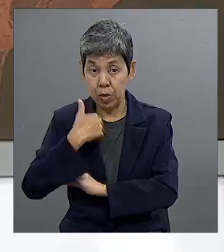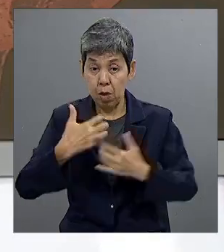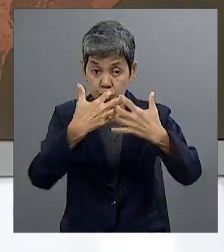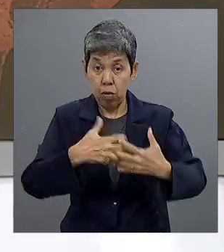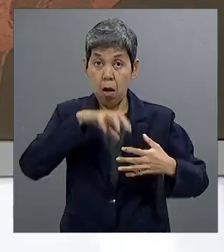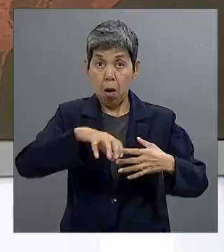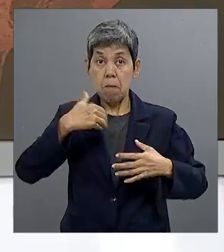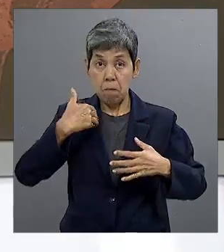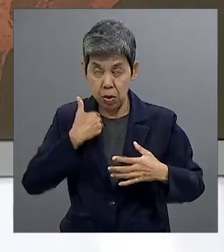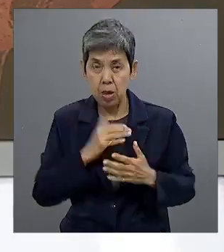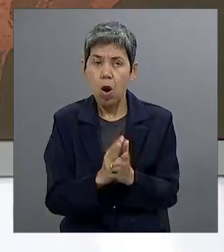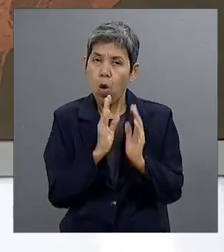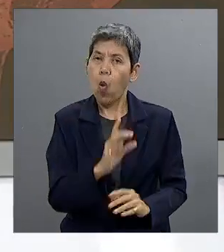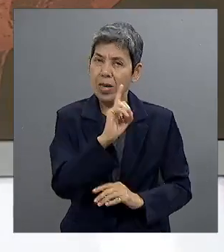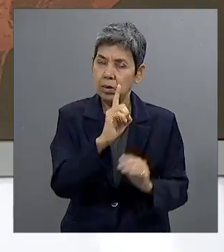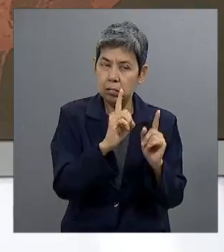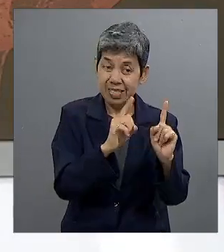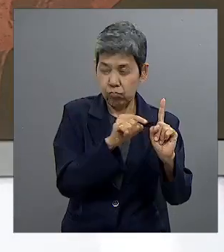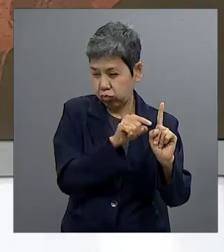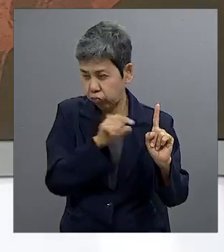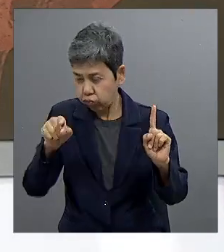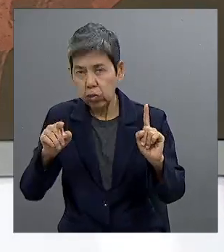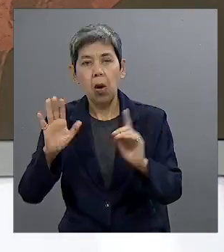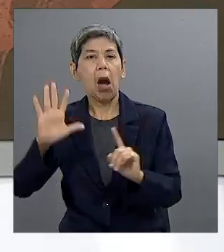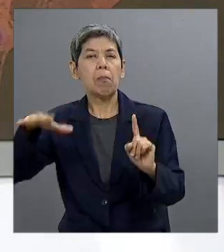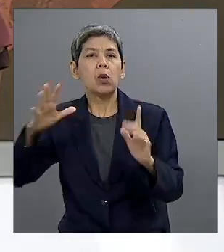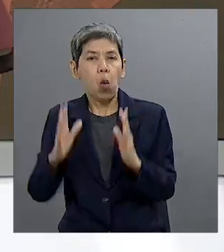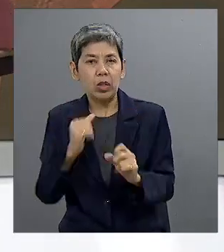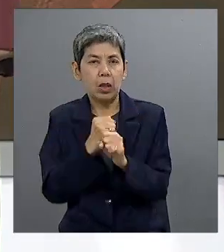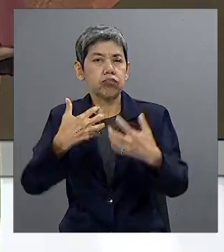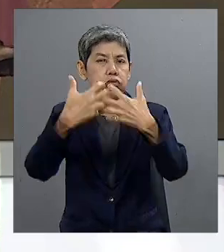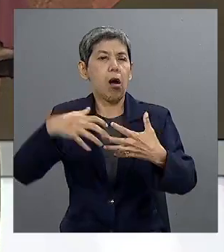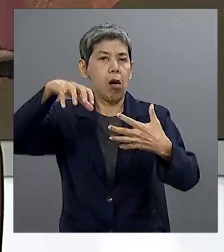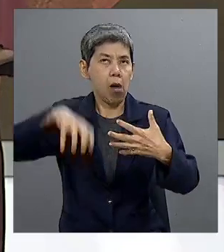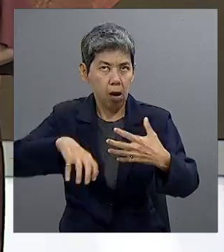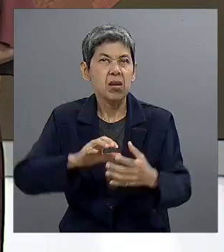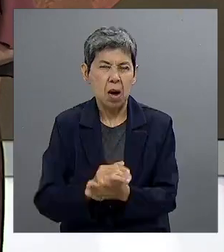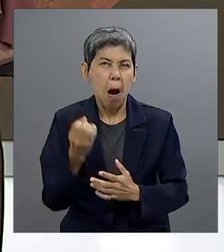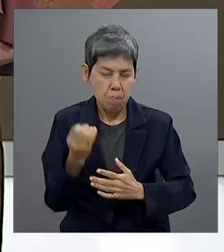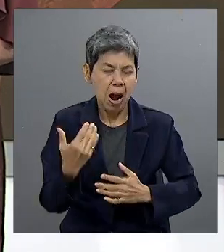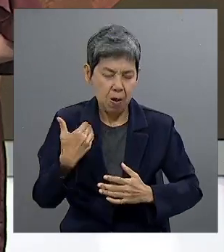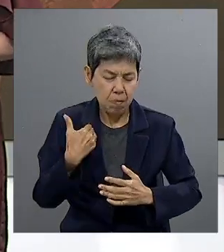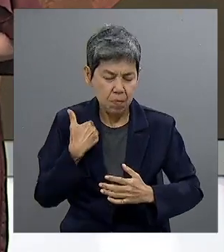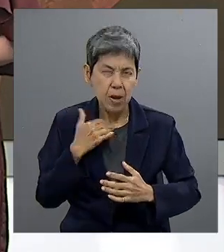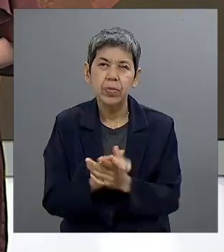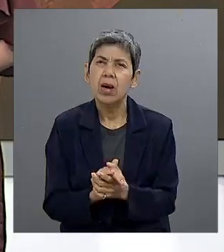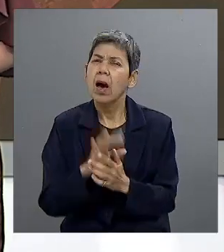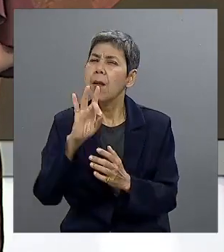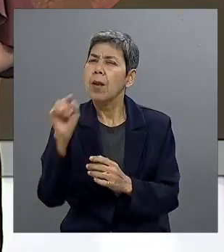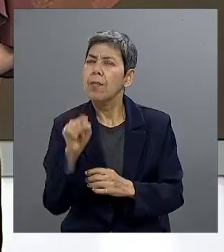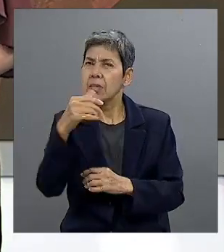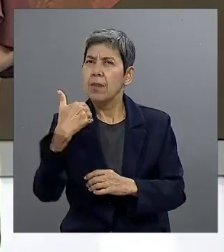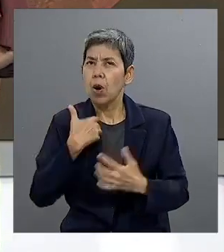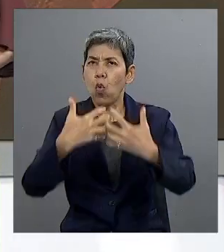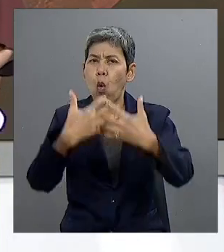แต่ 1คนไปจนถึงมากกว่า 5,000คนนะคะแต่ที่มากที่สุดนะคะก็เกิน 80%เนี่ยคือโรงงาน